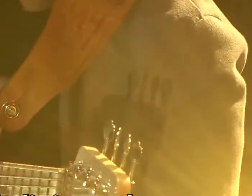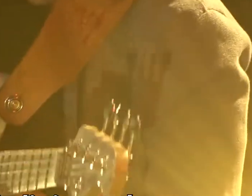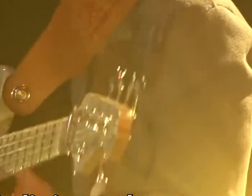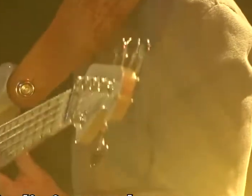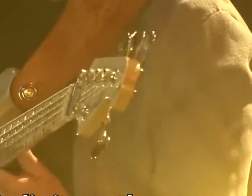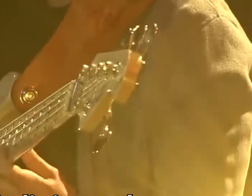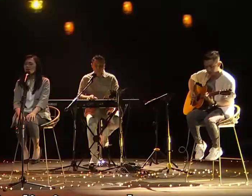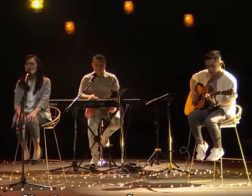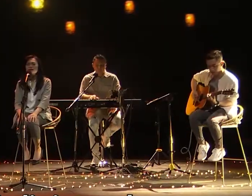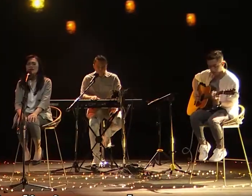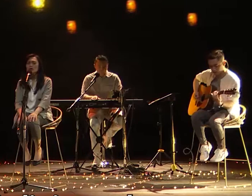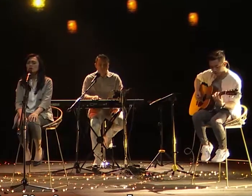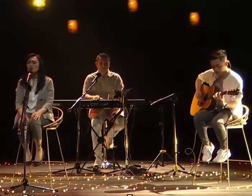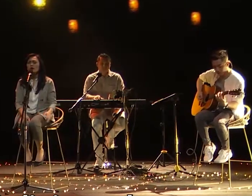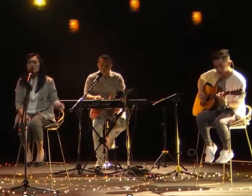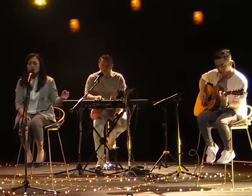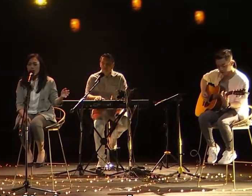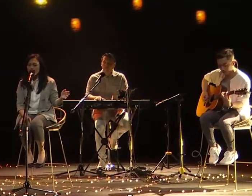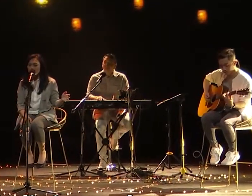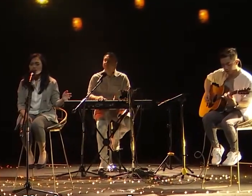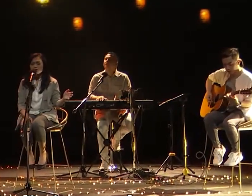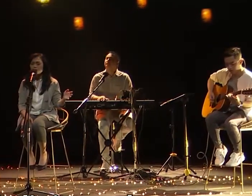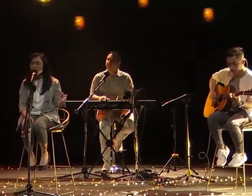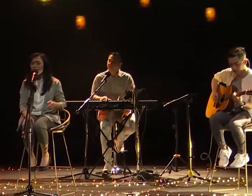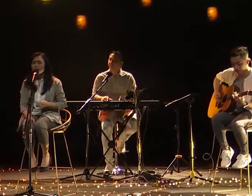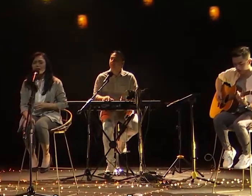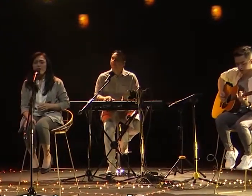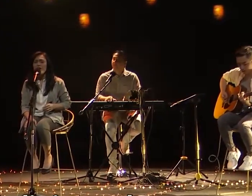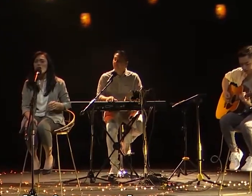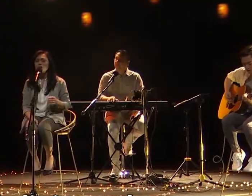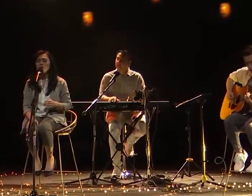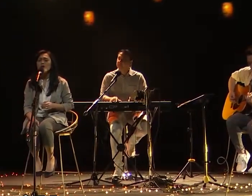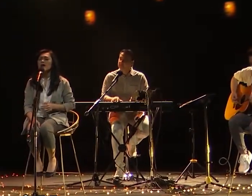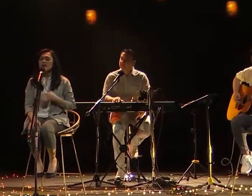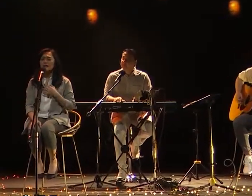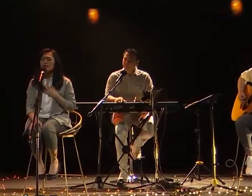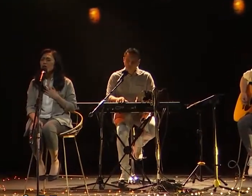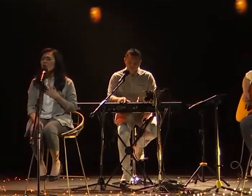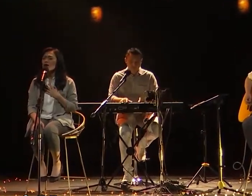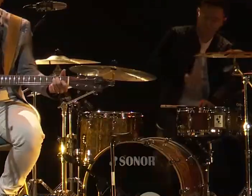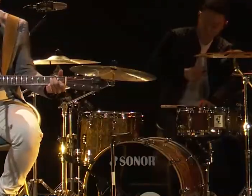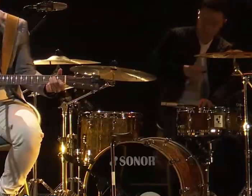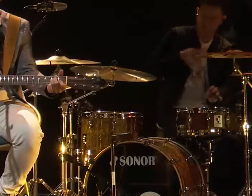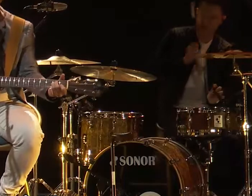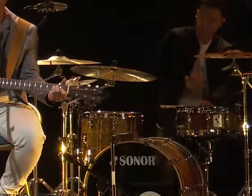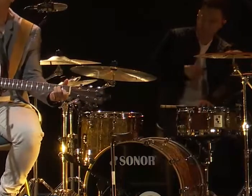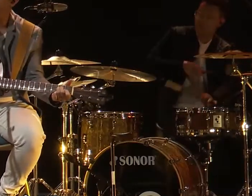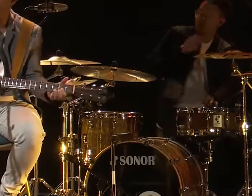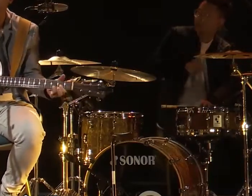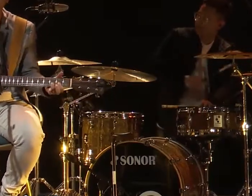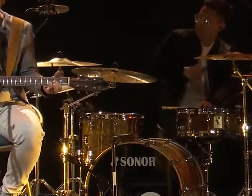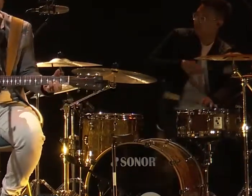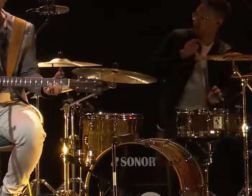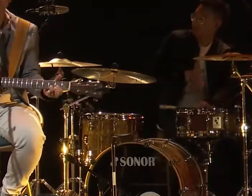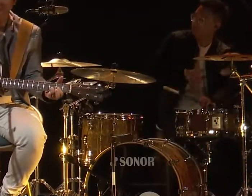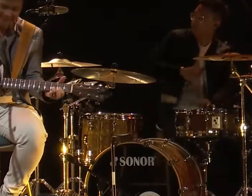Kau ubahkan diriku jadi ciptaan baru. Kini ku hidup bagimu.